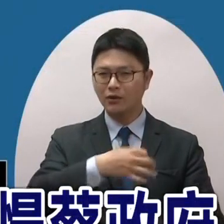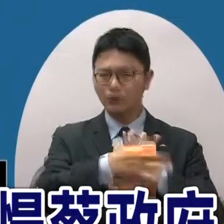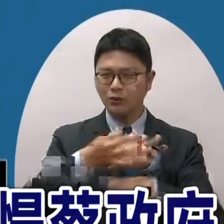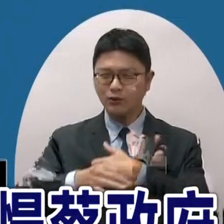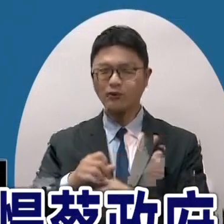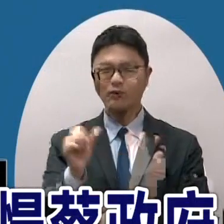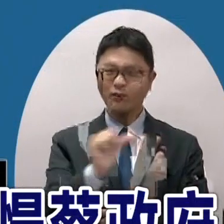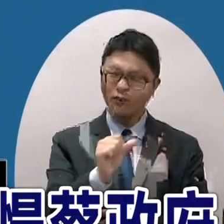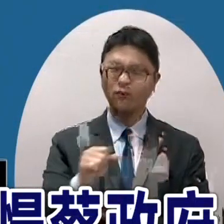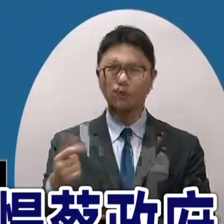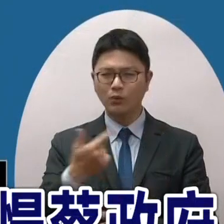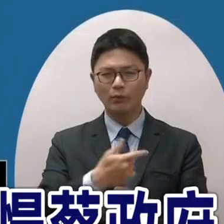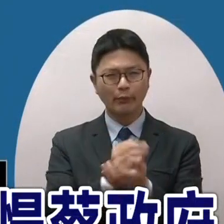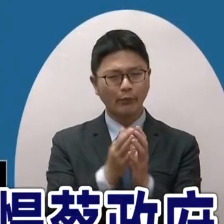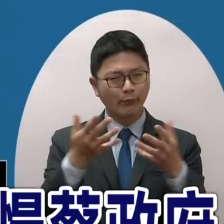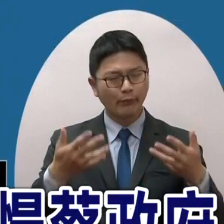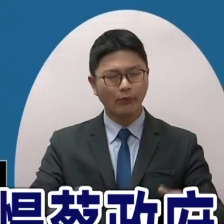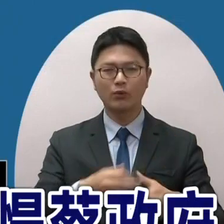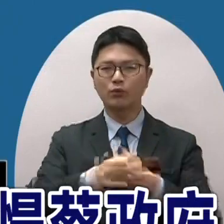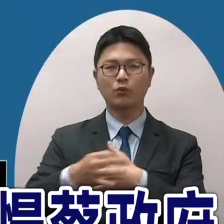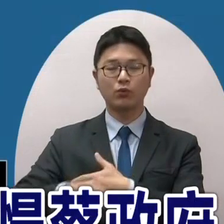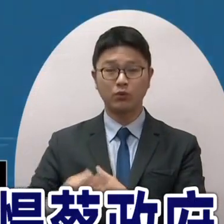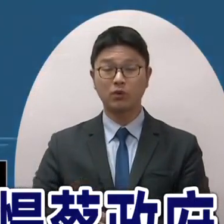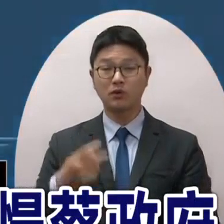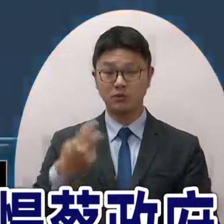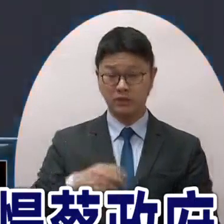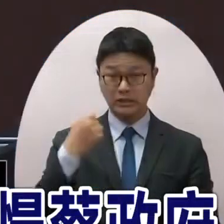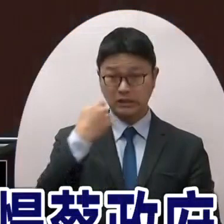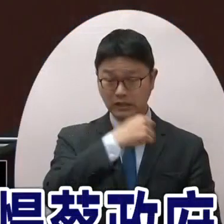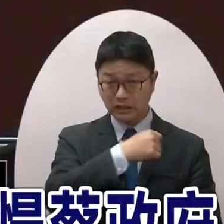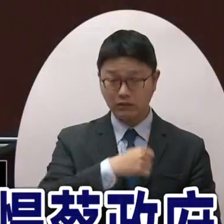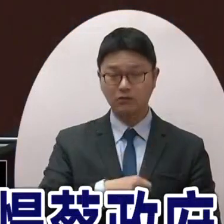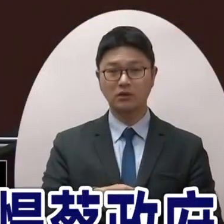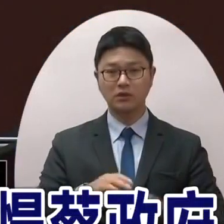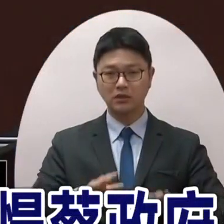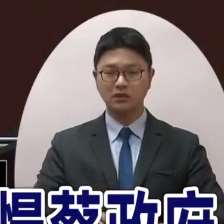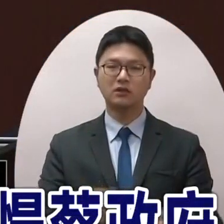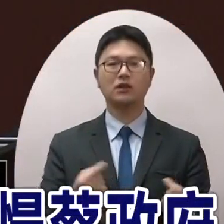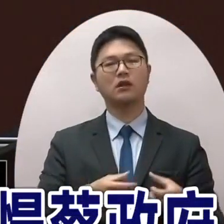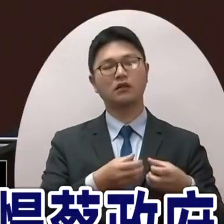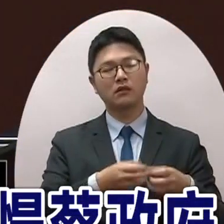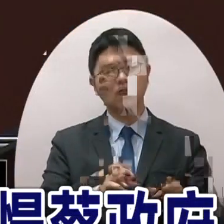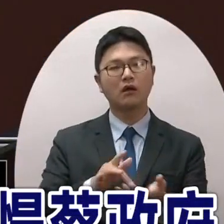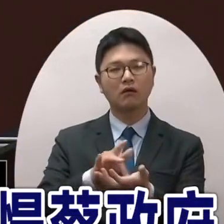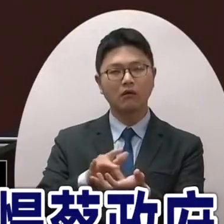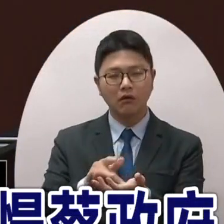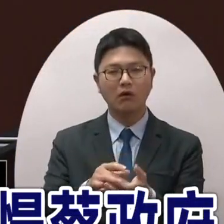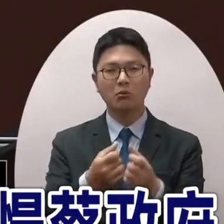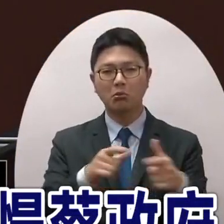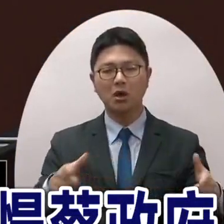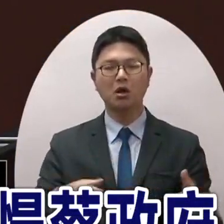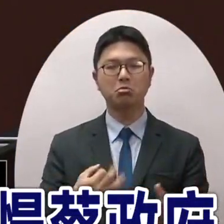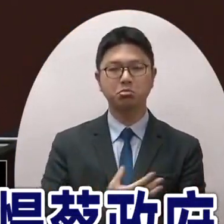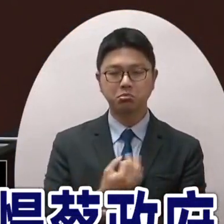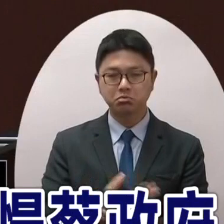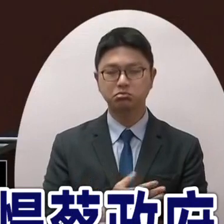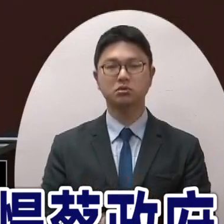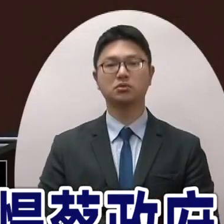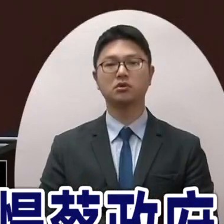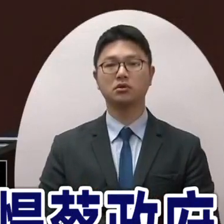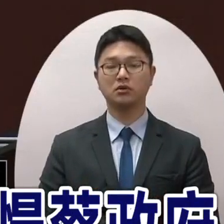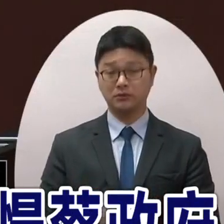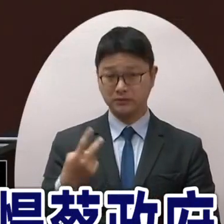的6缺，还甚至提到台湾零零总总的缺蛋缺药这些的危机，还提到